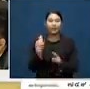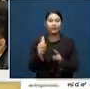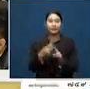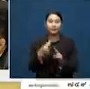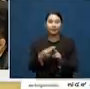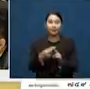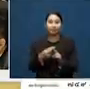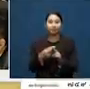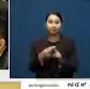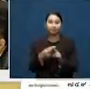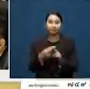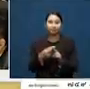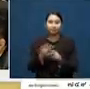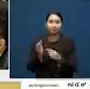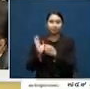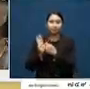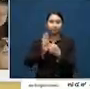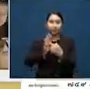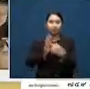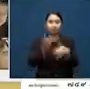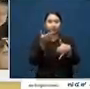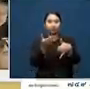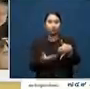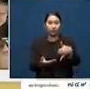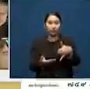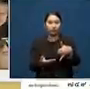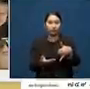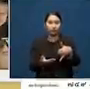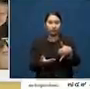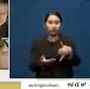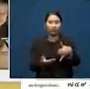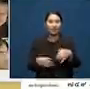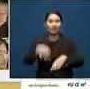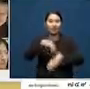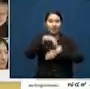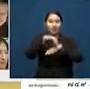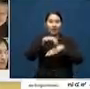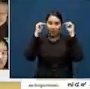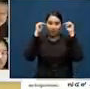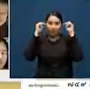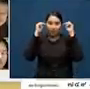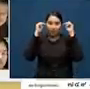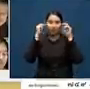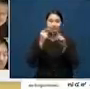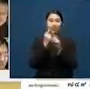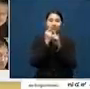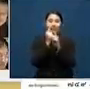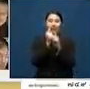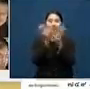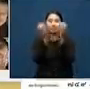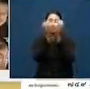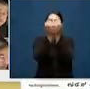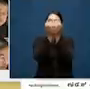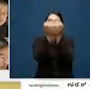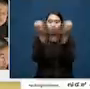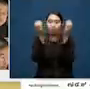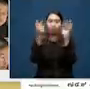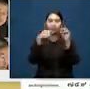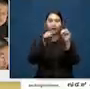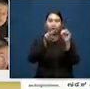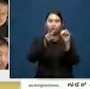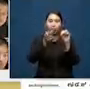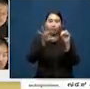น ่ เพราะมันเกาะพร้อมกับ112ไง ใช ่ใช่ไหม มันแบก112 สวก็จะไม่ผ่านให้อุ้งอิ